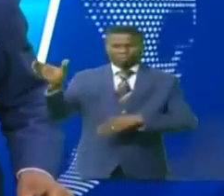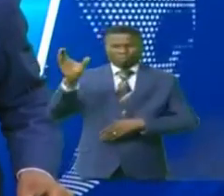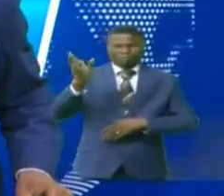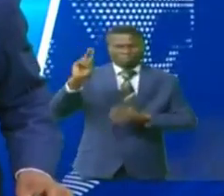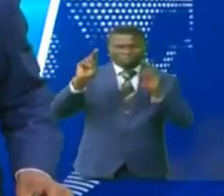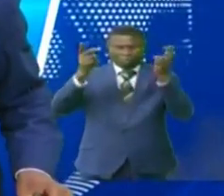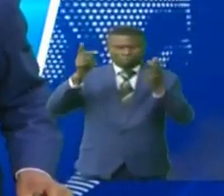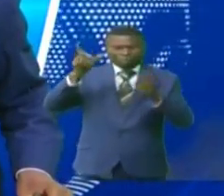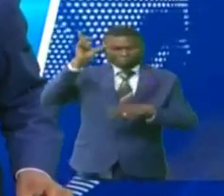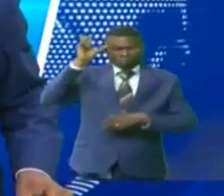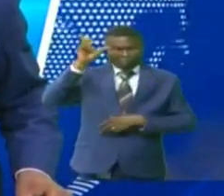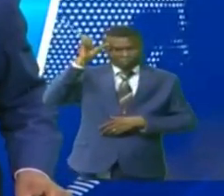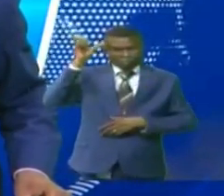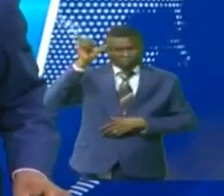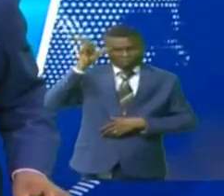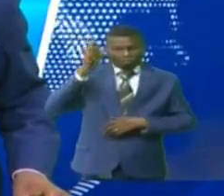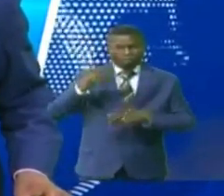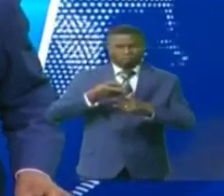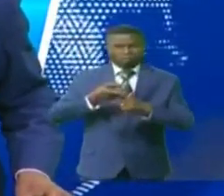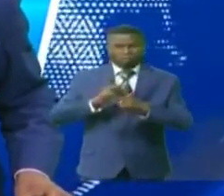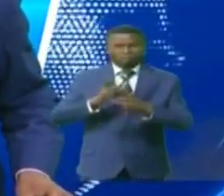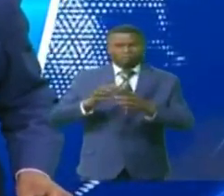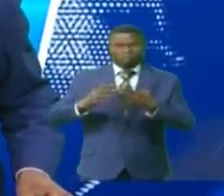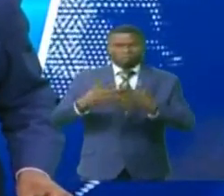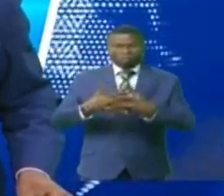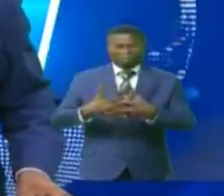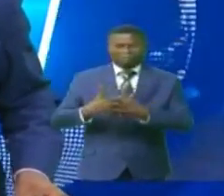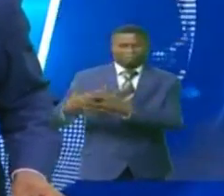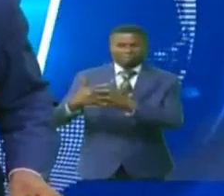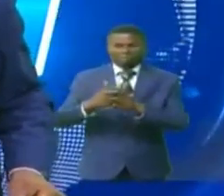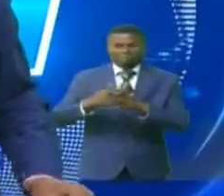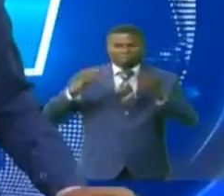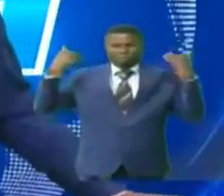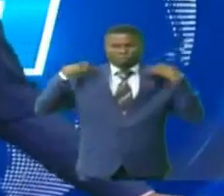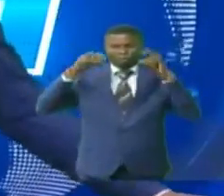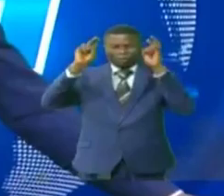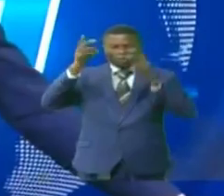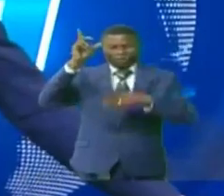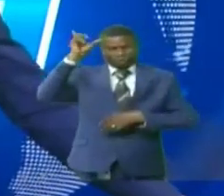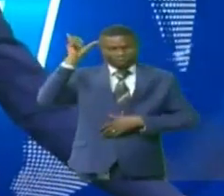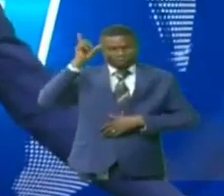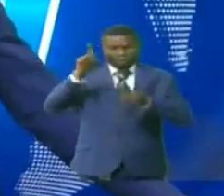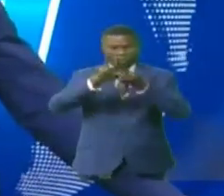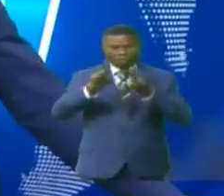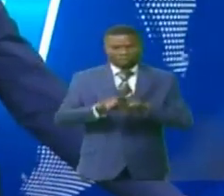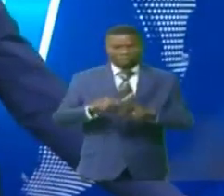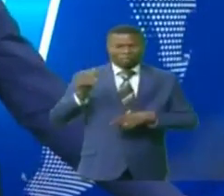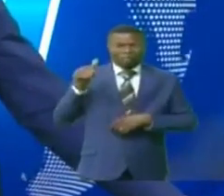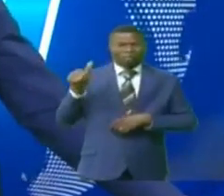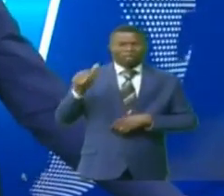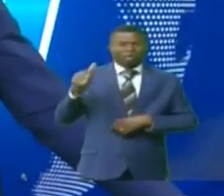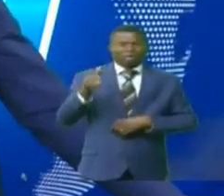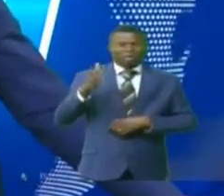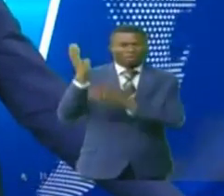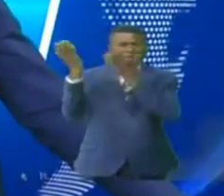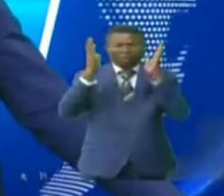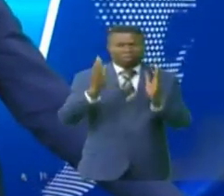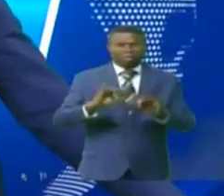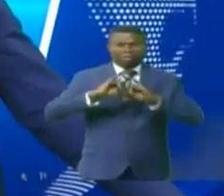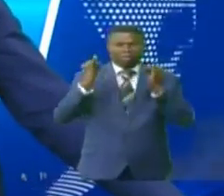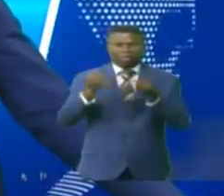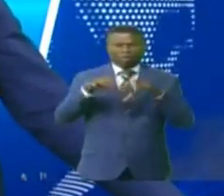ville de Lubumbashi. C'est le fruit du partenariat entre la mairie de la ville de Lubumbashi et la Chambre de commerce et industrie